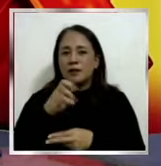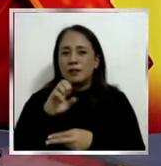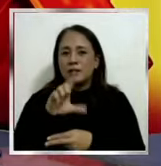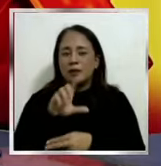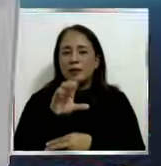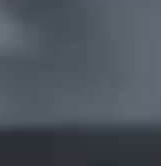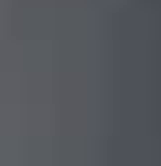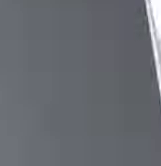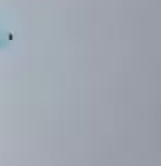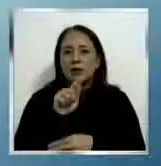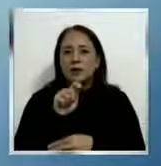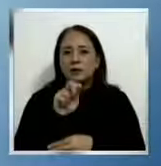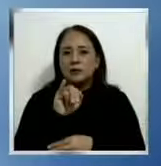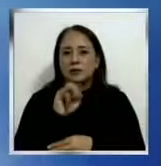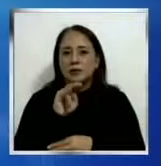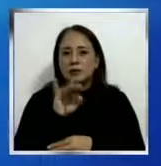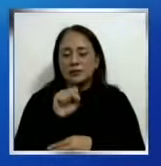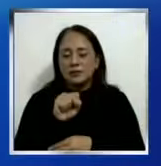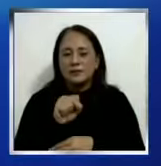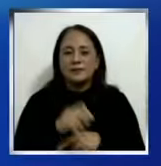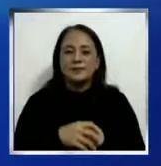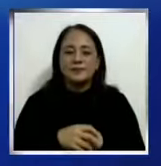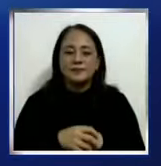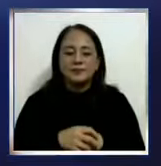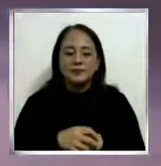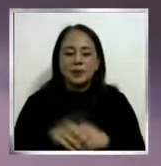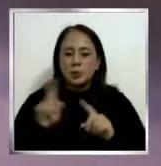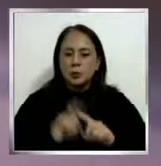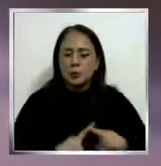Santiago. Paiba-iba man ang tugtog,